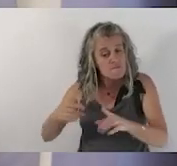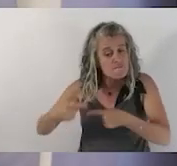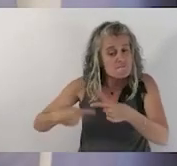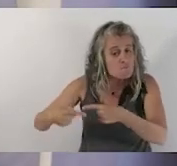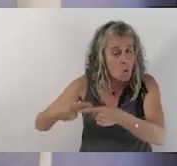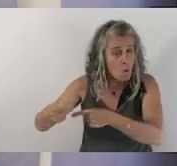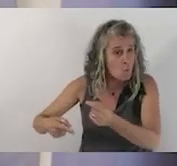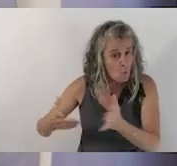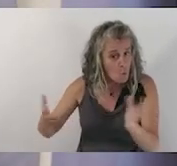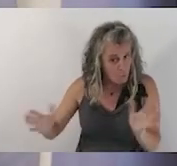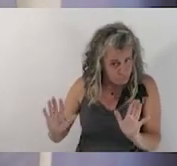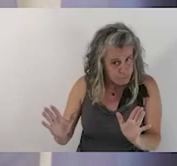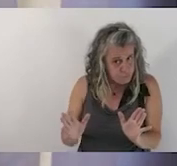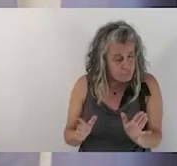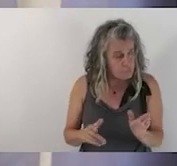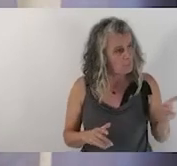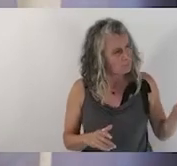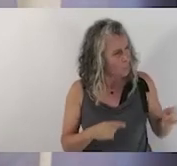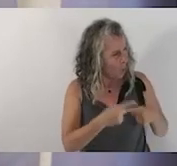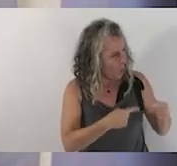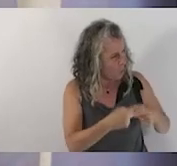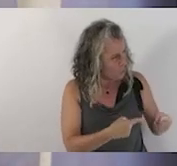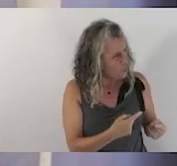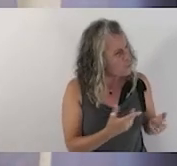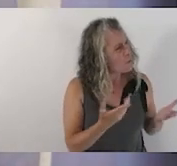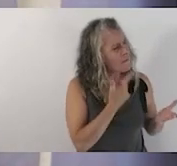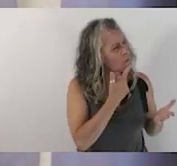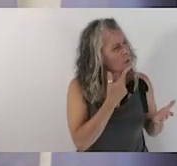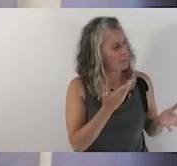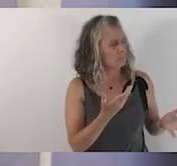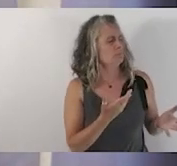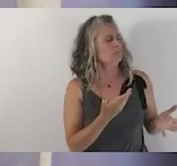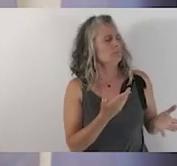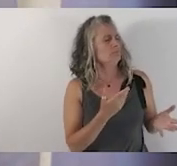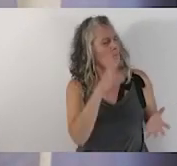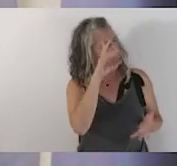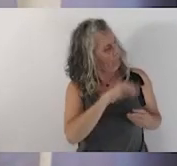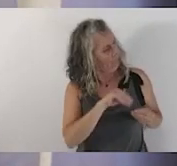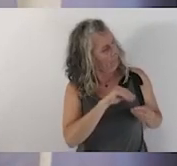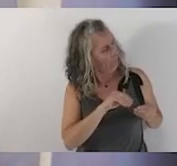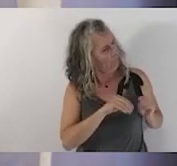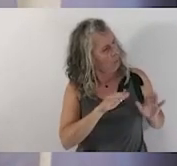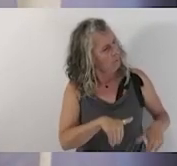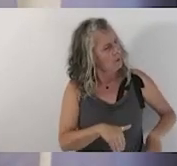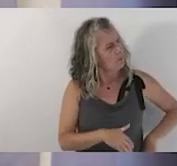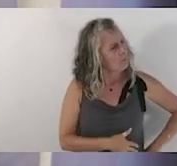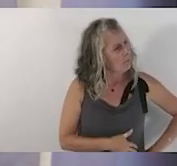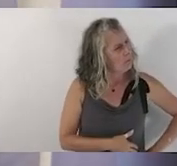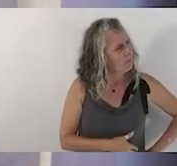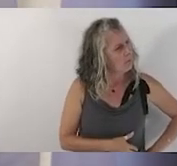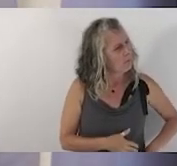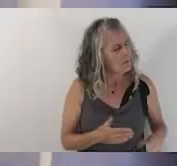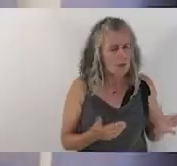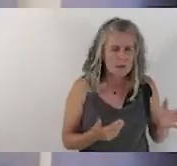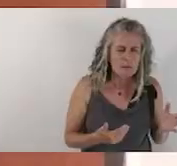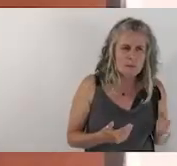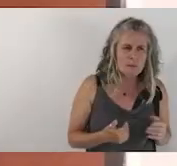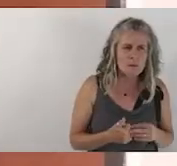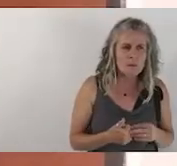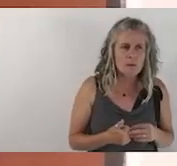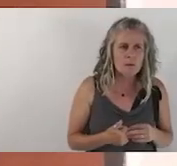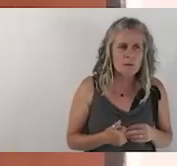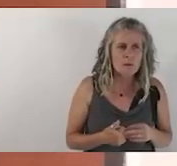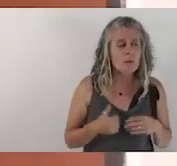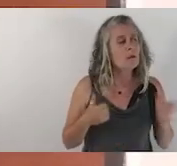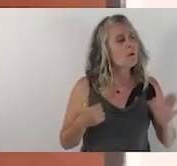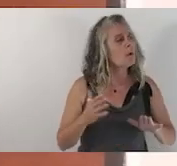je peux vous dire. Il va suivre son cours, mais c'est quand même étrange, vous qui êtes la majorité maintenant, quand on avait les